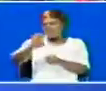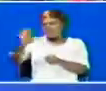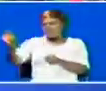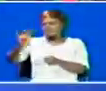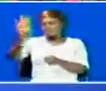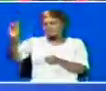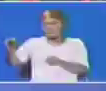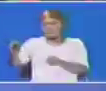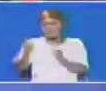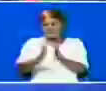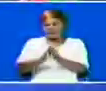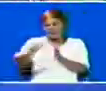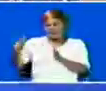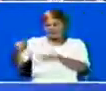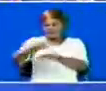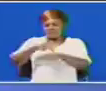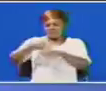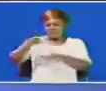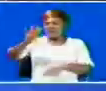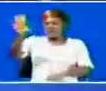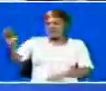Mashariki na mataifa mengine barani Afrika.